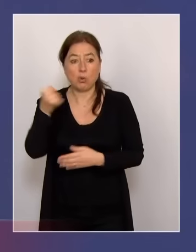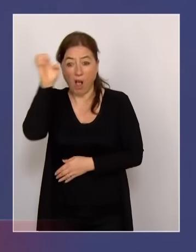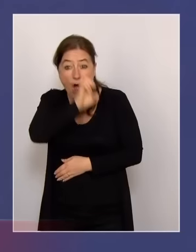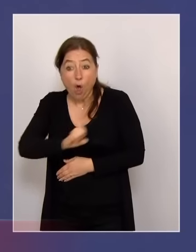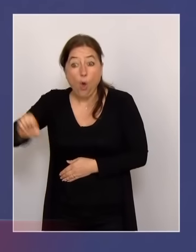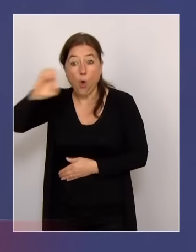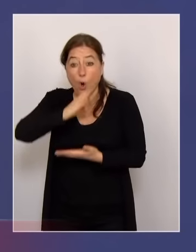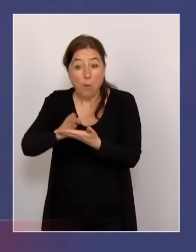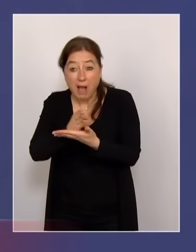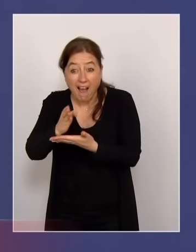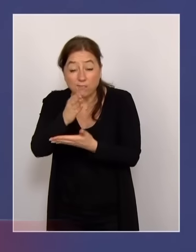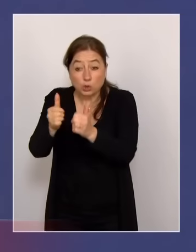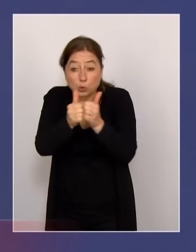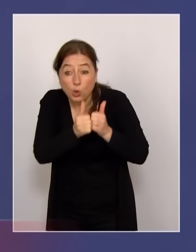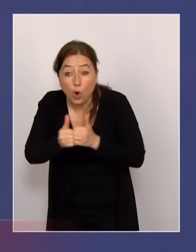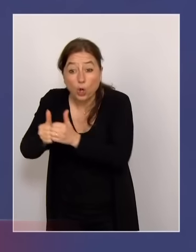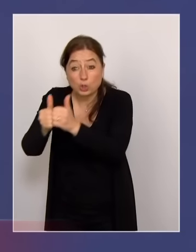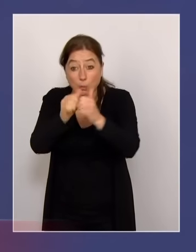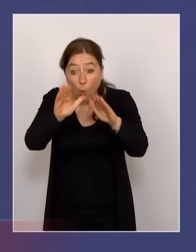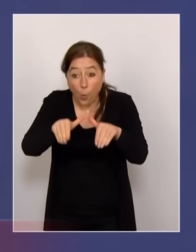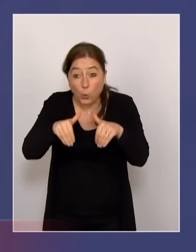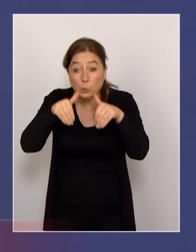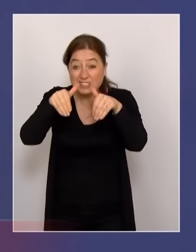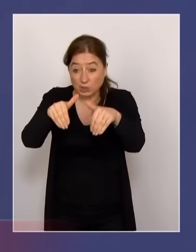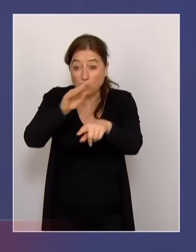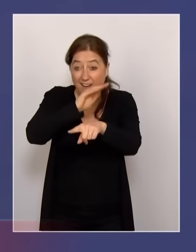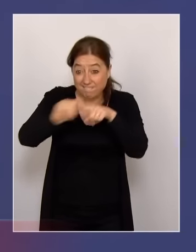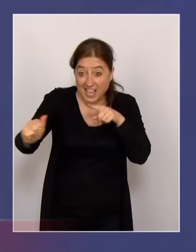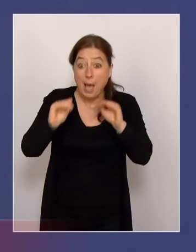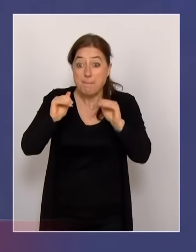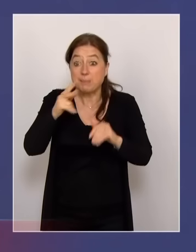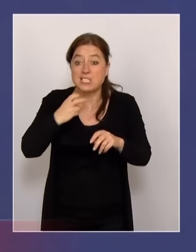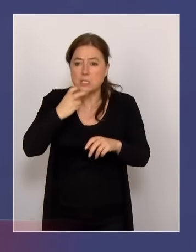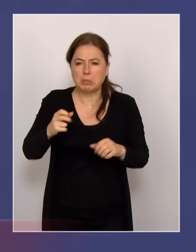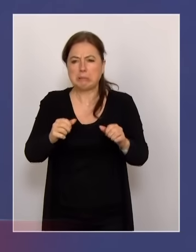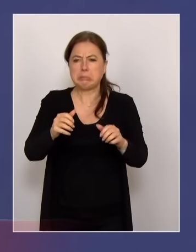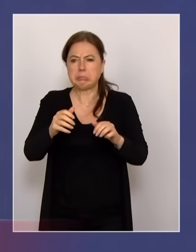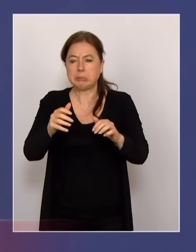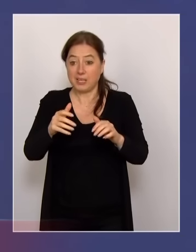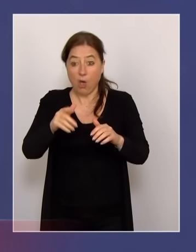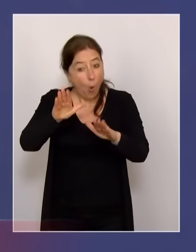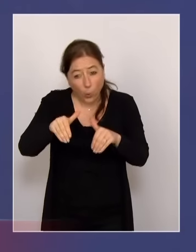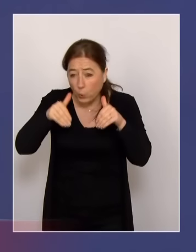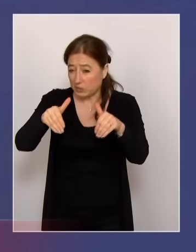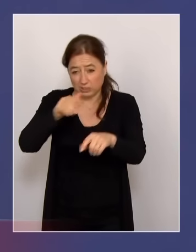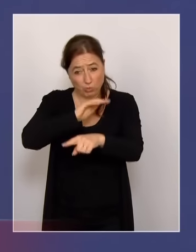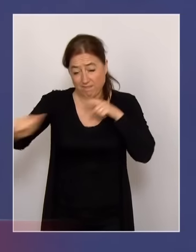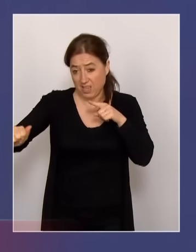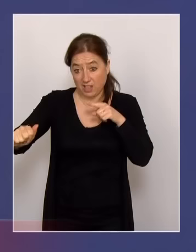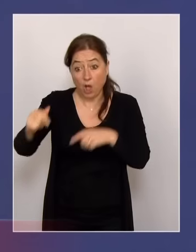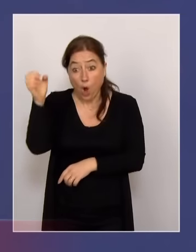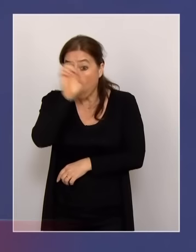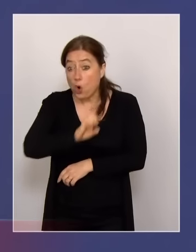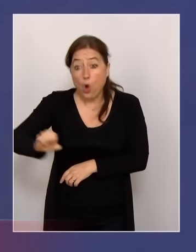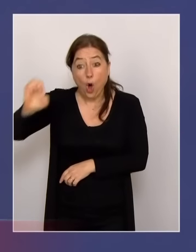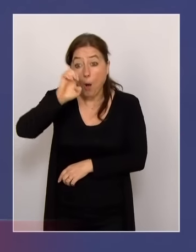commune que nous continuons à faire malgré vous dans le vent de l'intelligence c'est ça l'Europe c'est une aventure qu